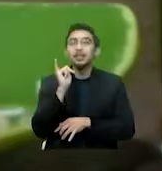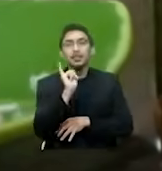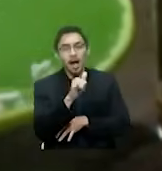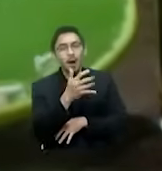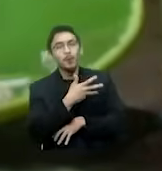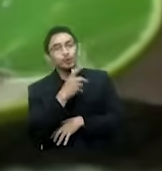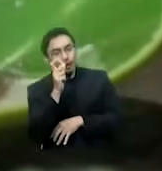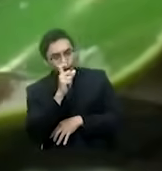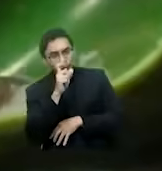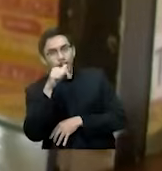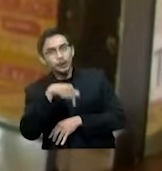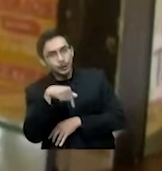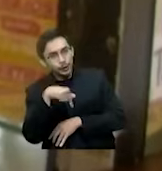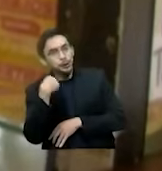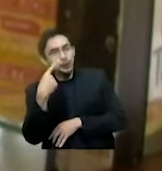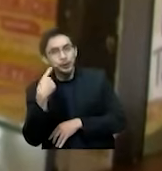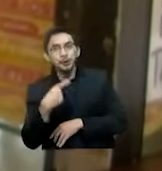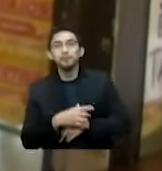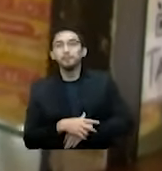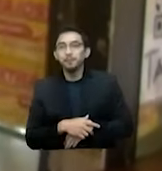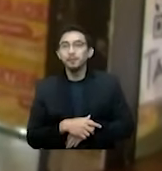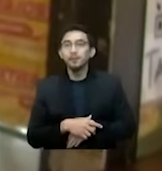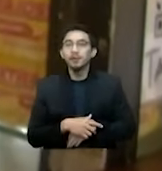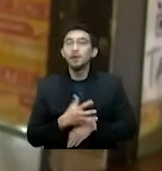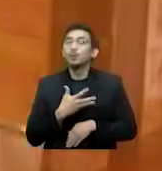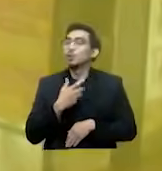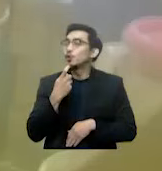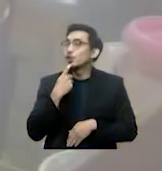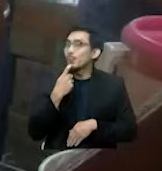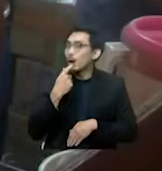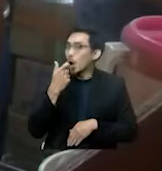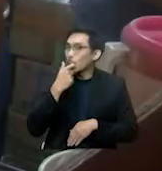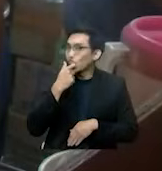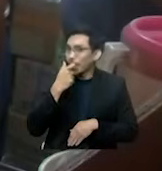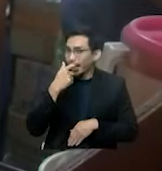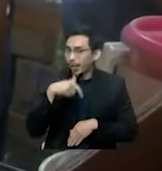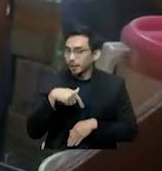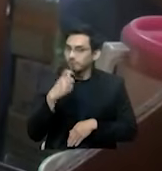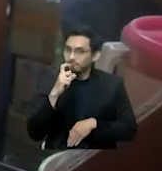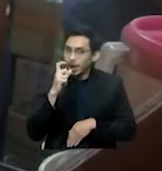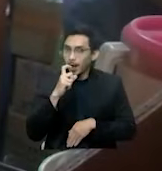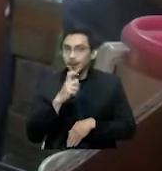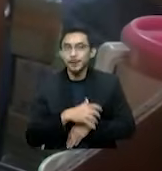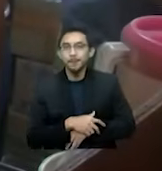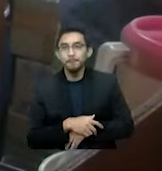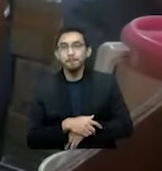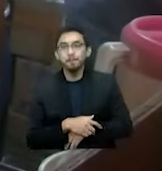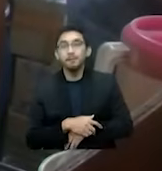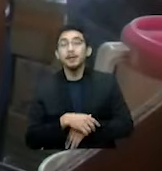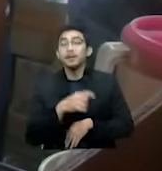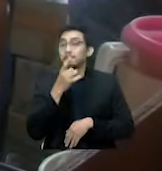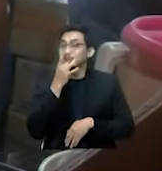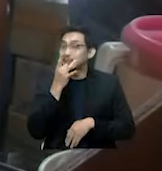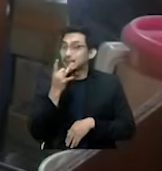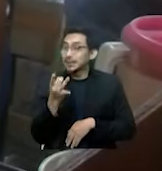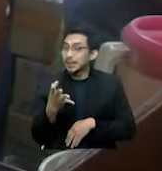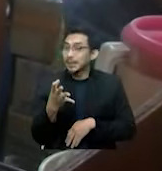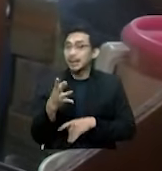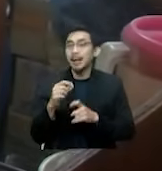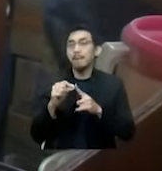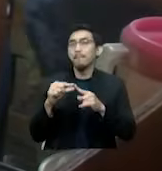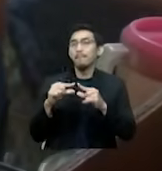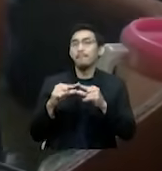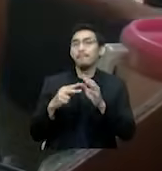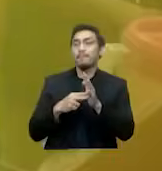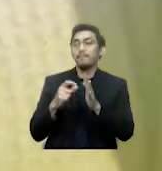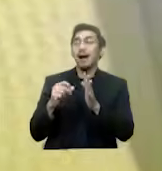Saya pun gak mau ketinggalan nyobain jajanan satu ini. Oke, kalau gitu pesan pancong Ovo Maltinnya satu sama mie nyemeknya satu